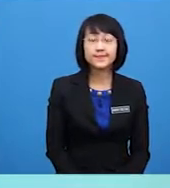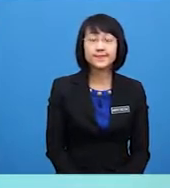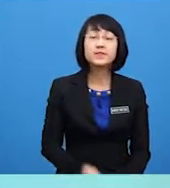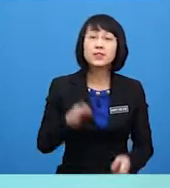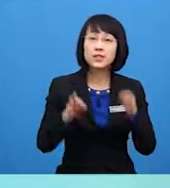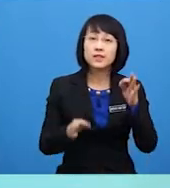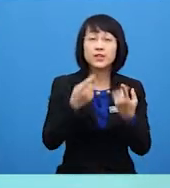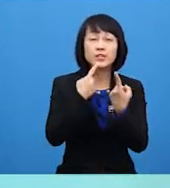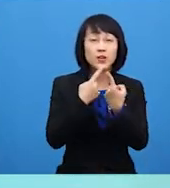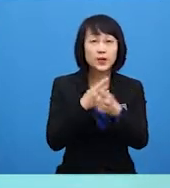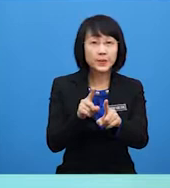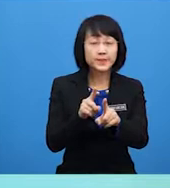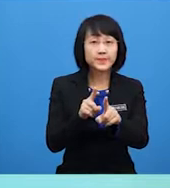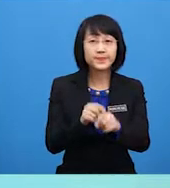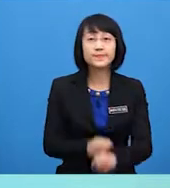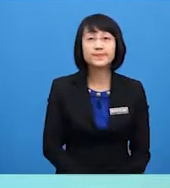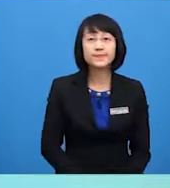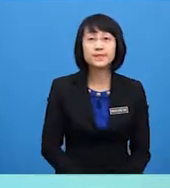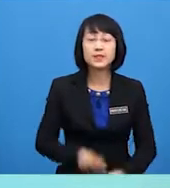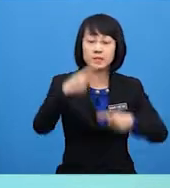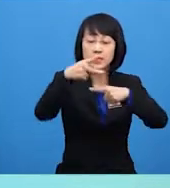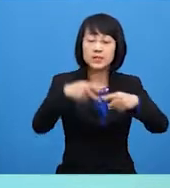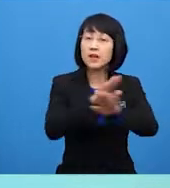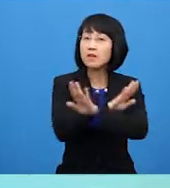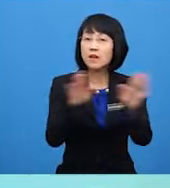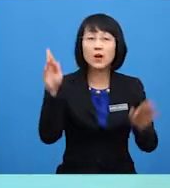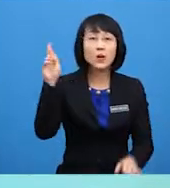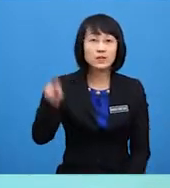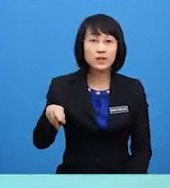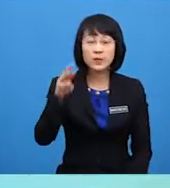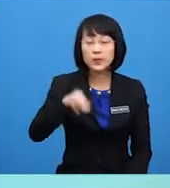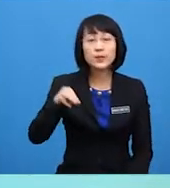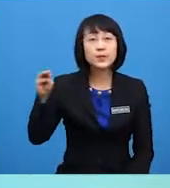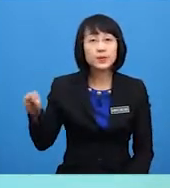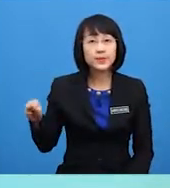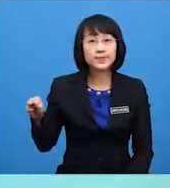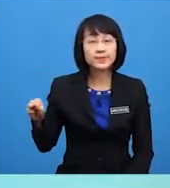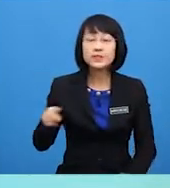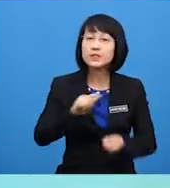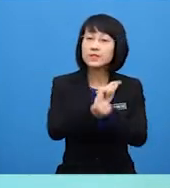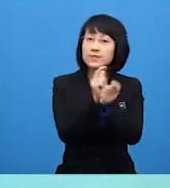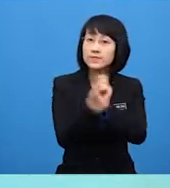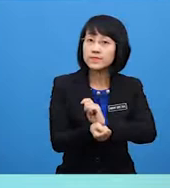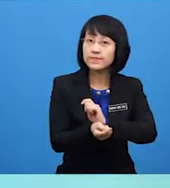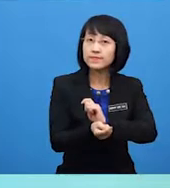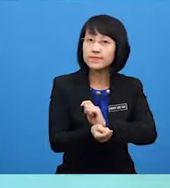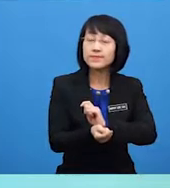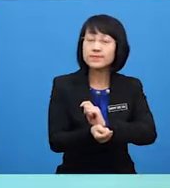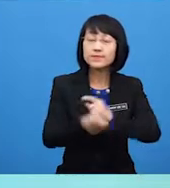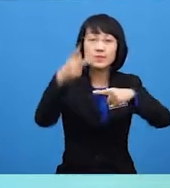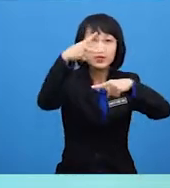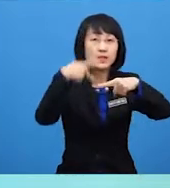Jika jawapannya adalah pecahan tak wajar, murid-murid perlu menukarkan